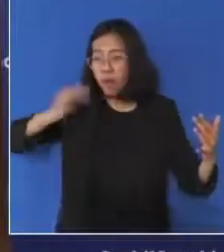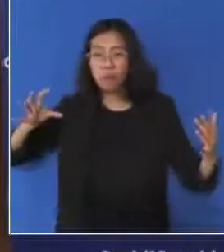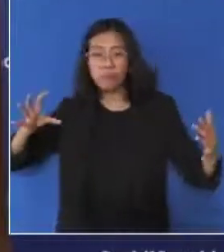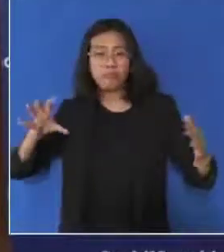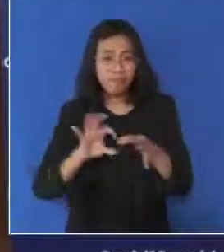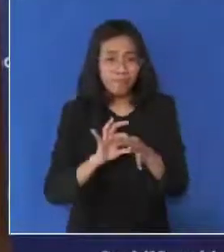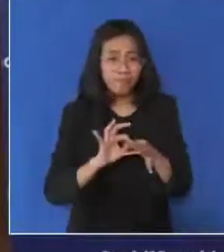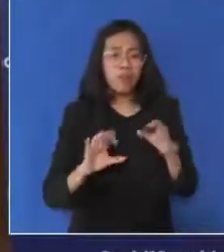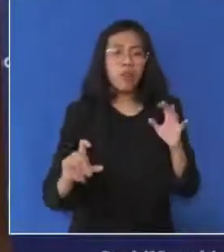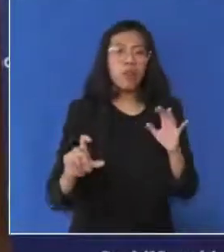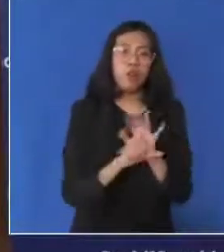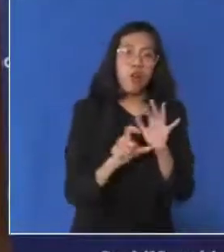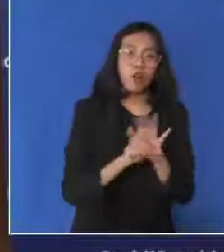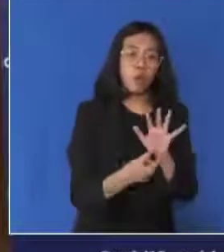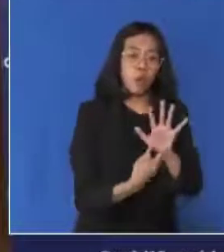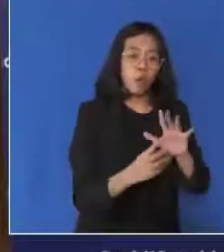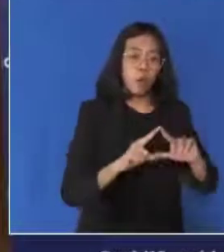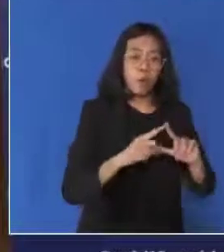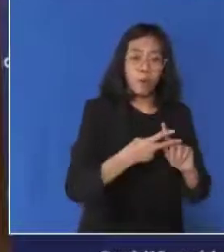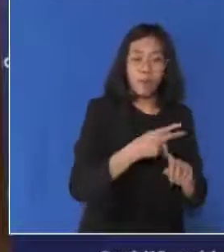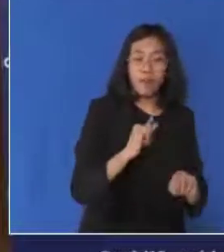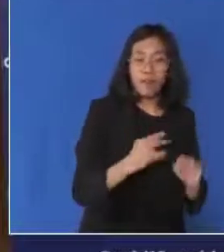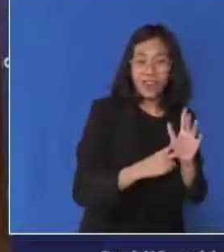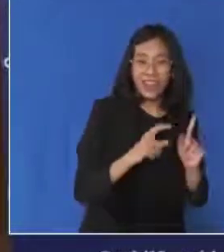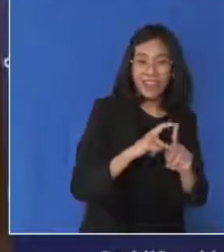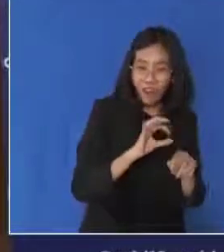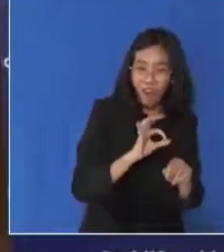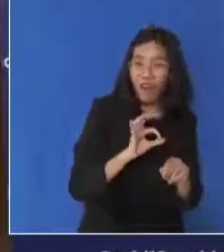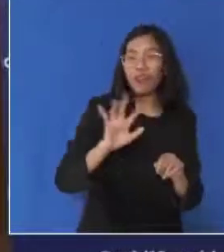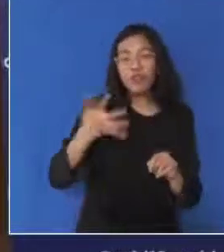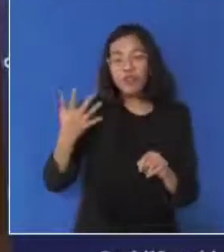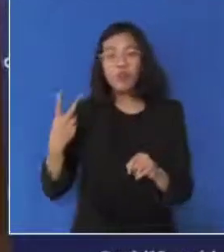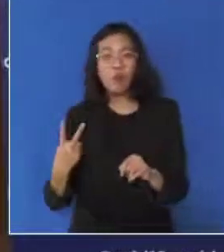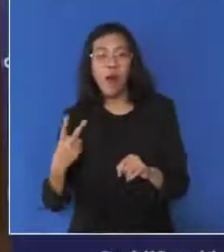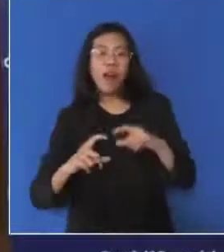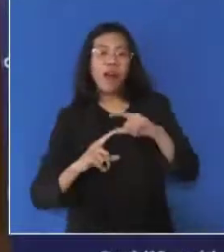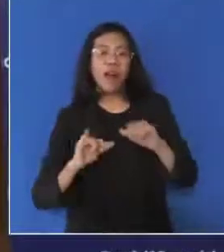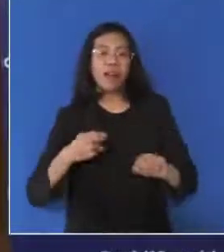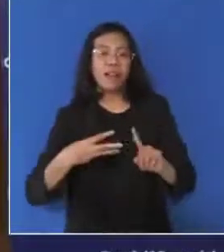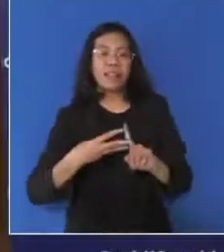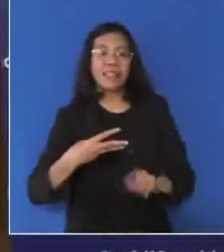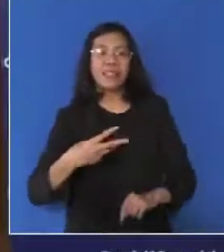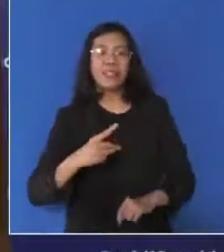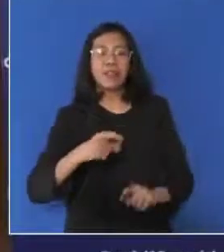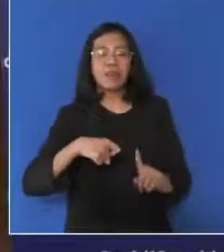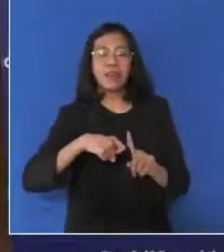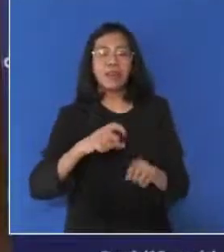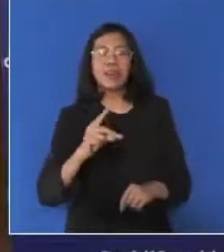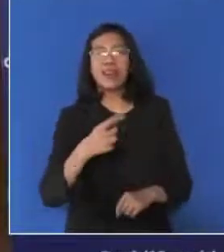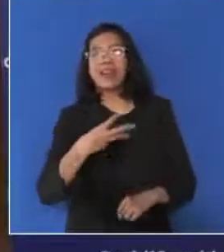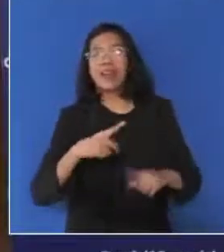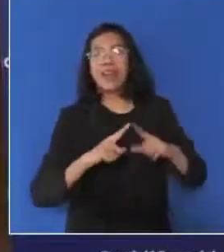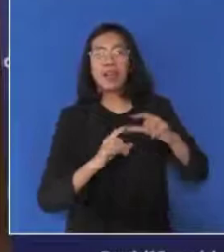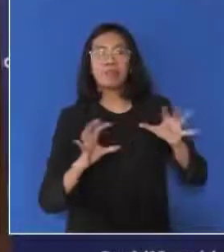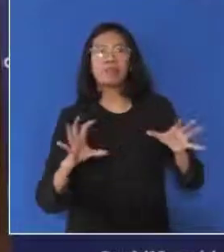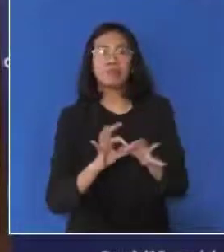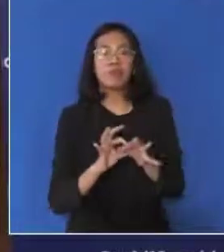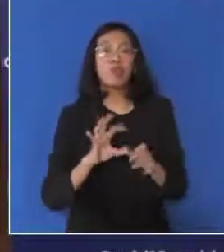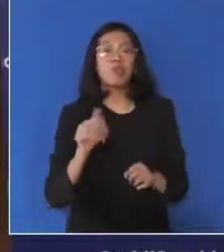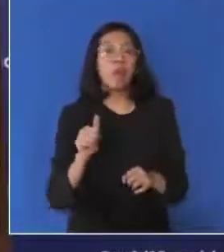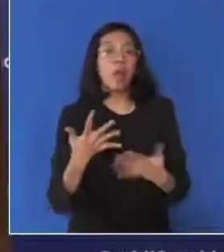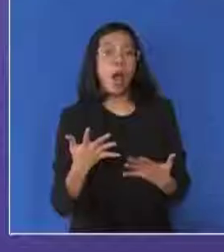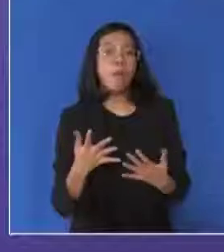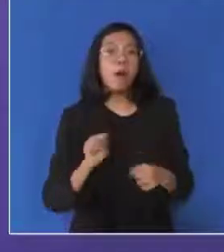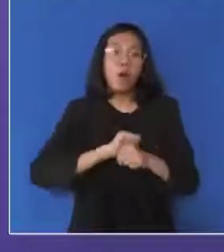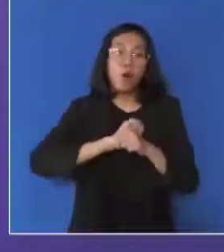seperti misalnya mavindo dan siberkreasi ini bagian dari pentahelix sangat penting dalam membantu percepatan penanganan juga